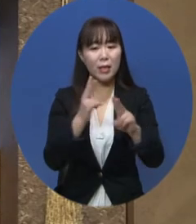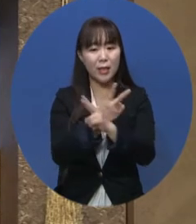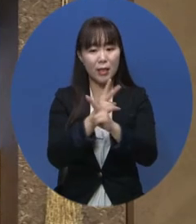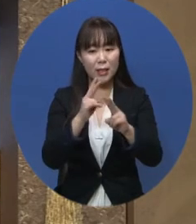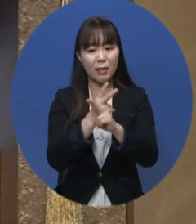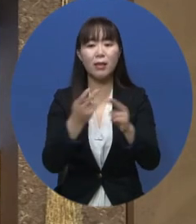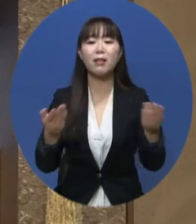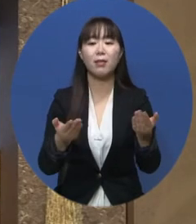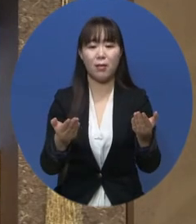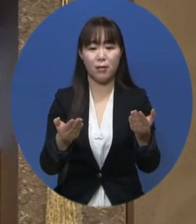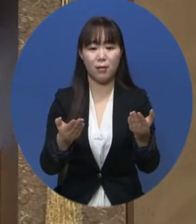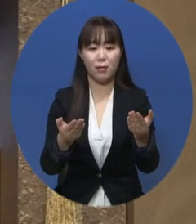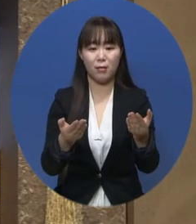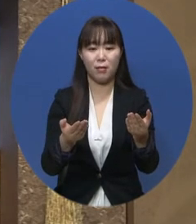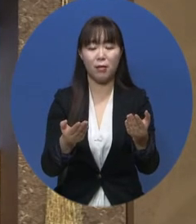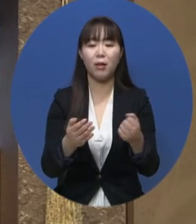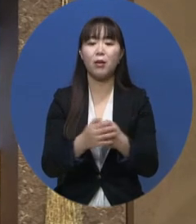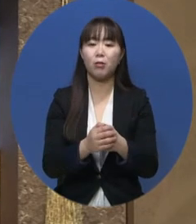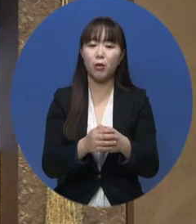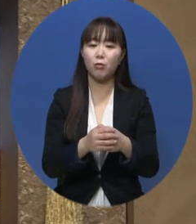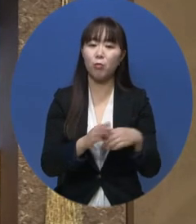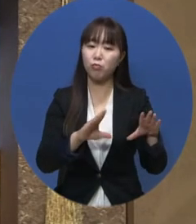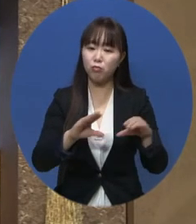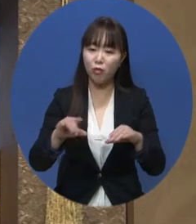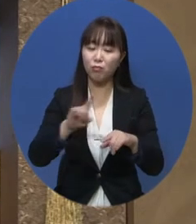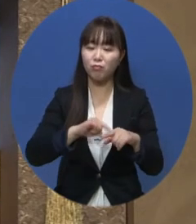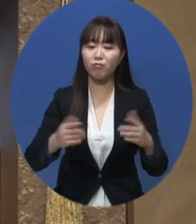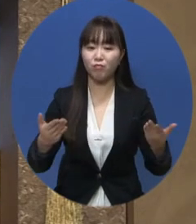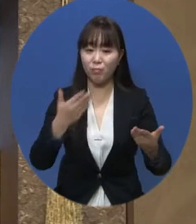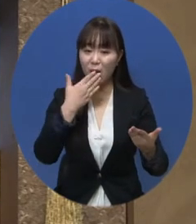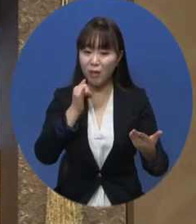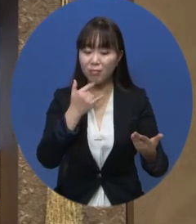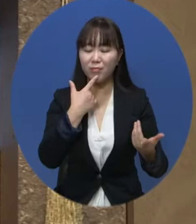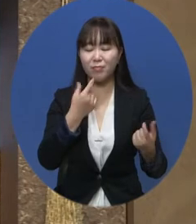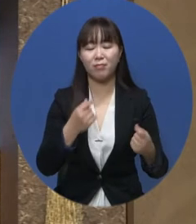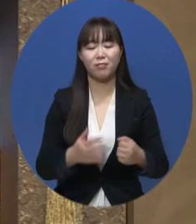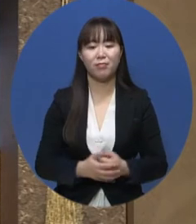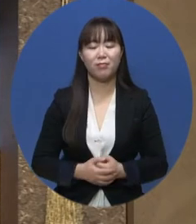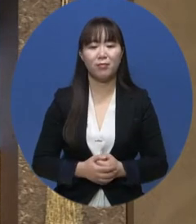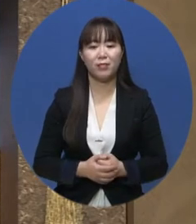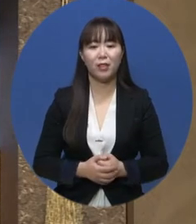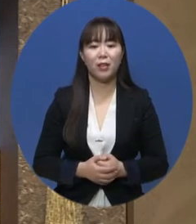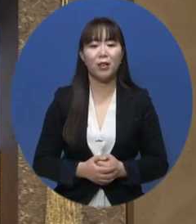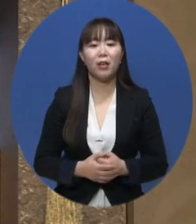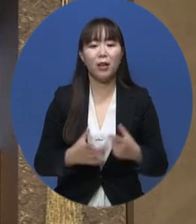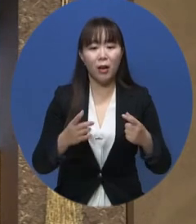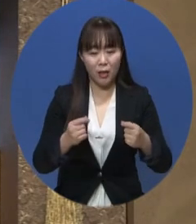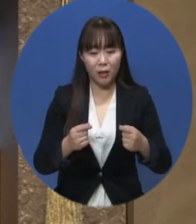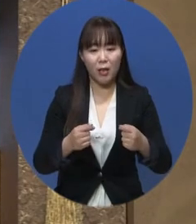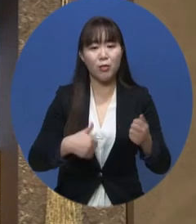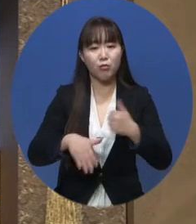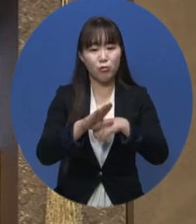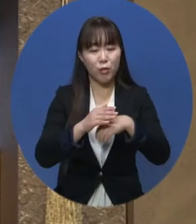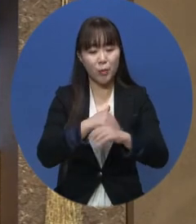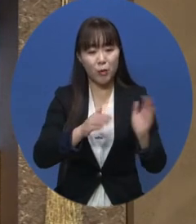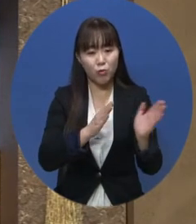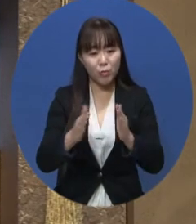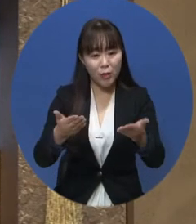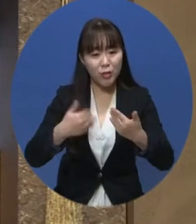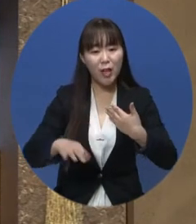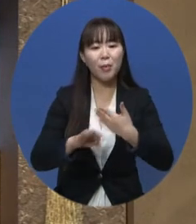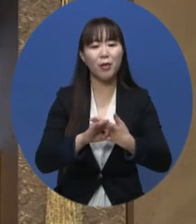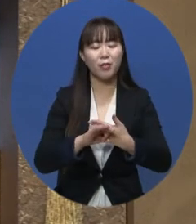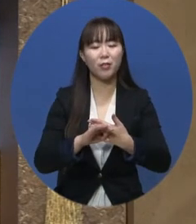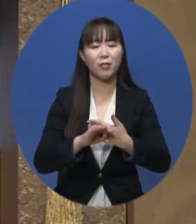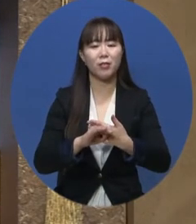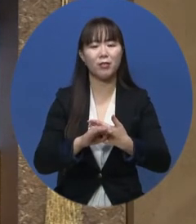근무를 시켜드린다든지 네. 네. 탄력적으로 근무를 하면 되니까요. 그렇죠. 네. 그렇게 근무 편성을 만약에 해준다면 네. 그건 이제 그렇게 하기